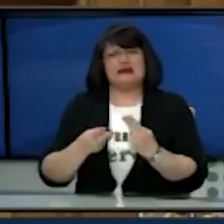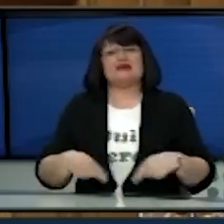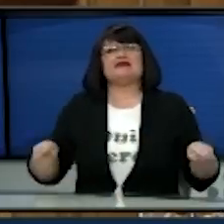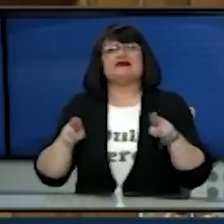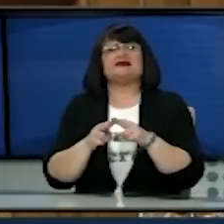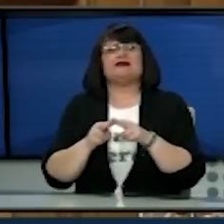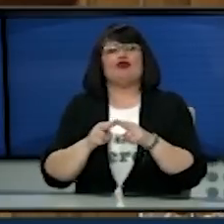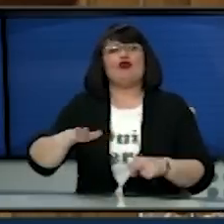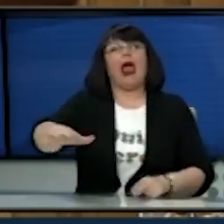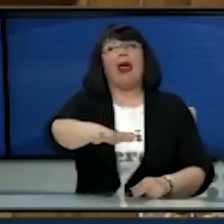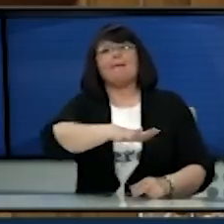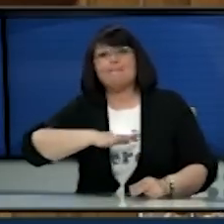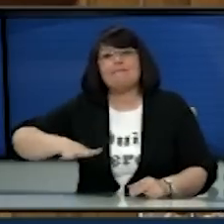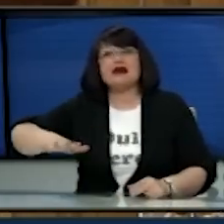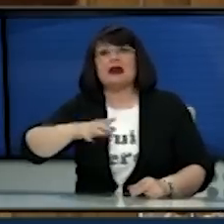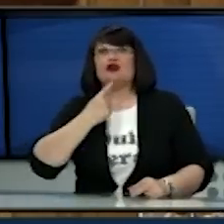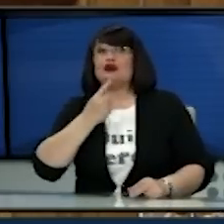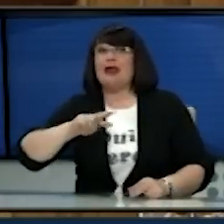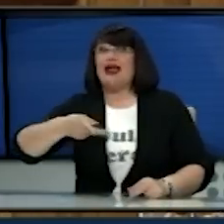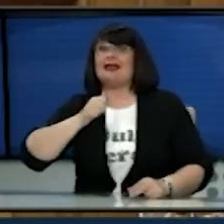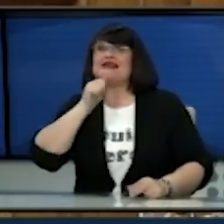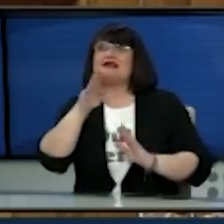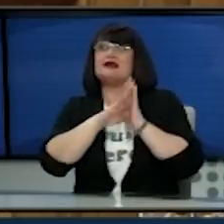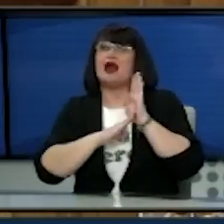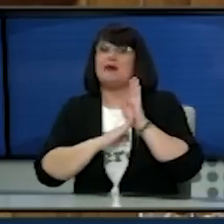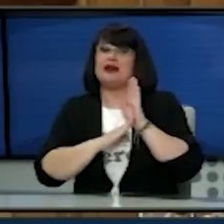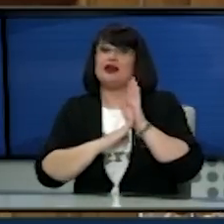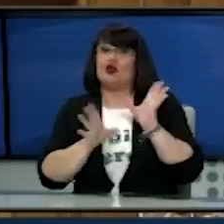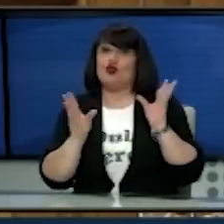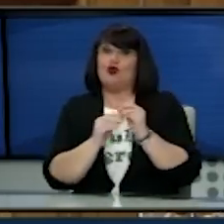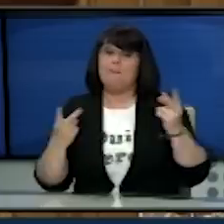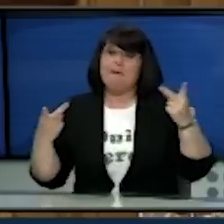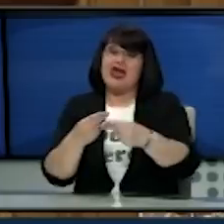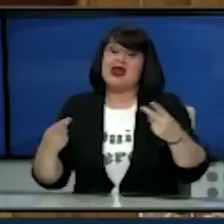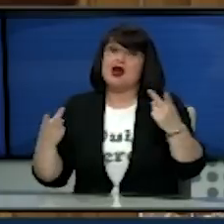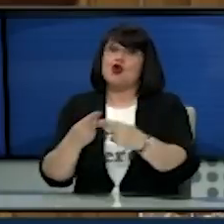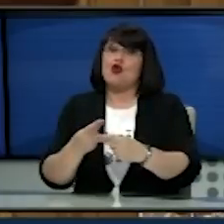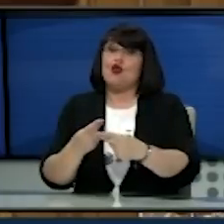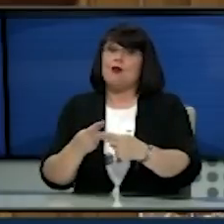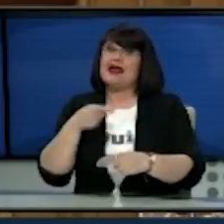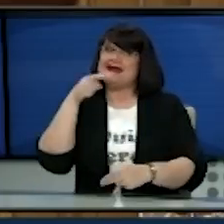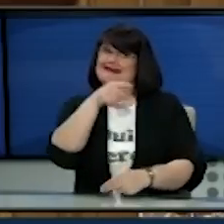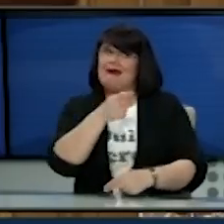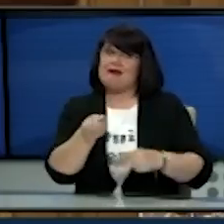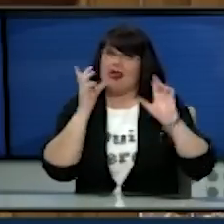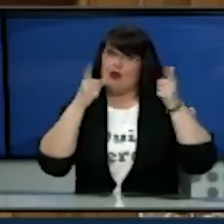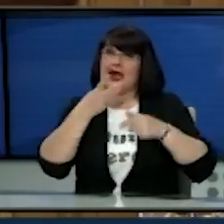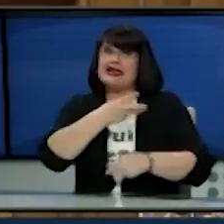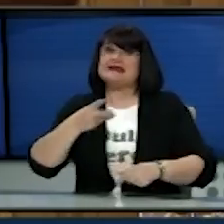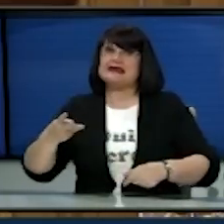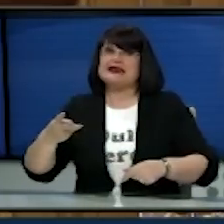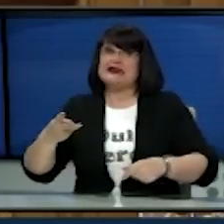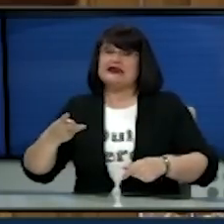της Επικρατείας έκρινε αντισυνταγματικές τις περικοπές που κάνατε και εσείς και ο ΣΥΡΙΖΑ στους μισθούς